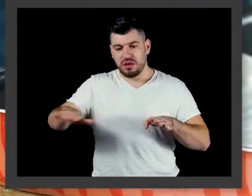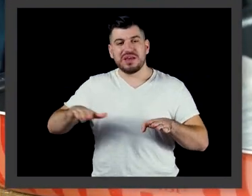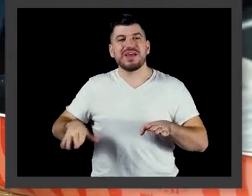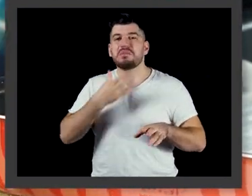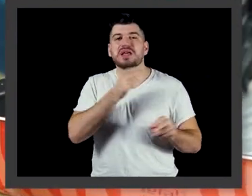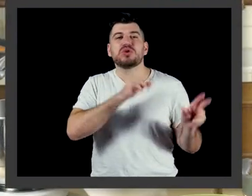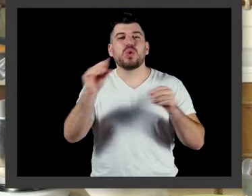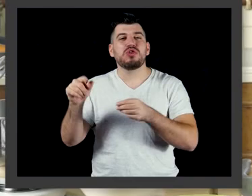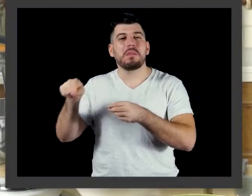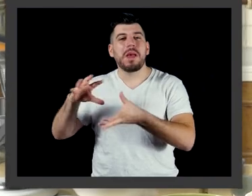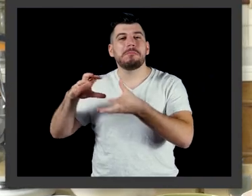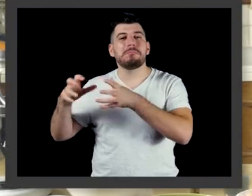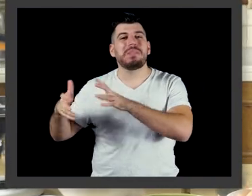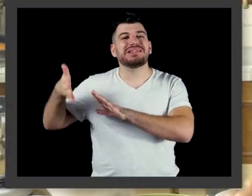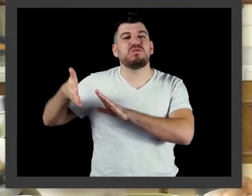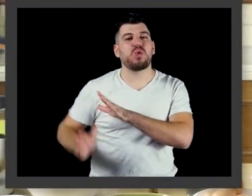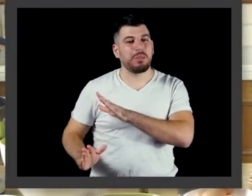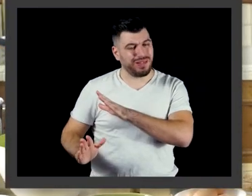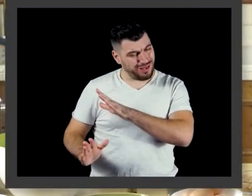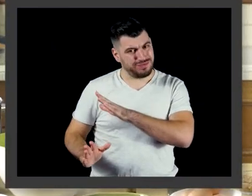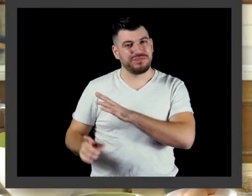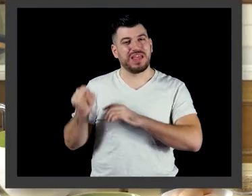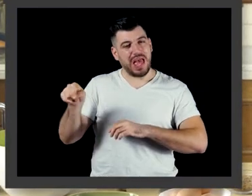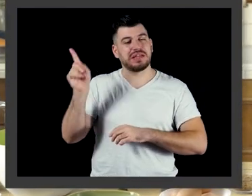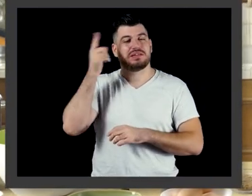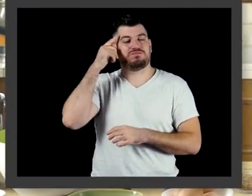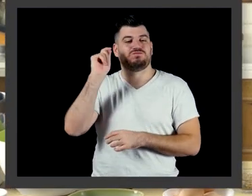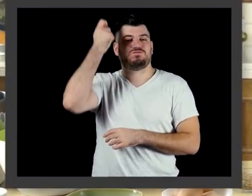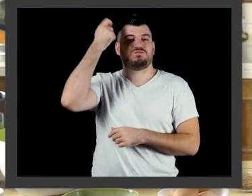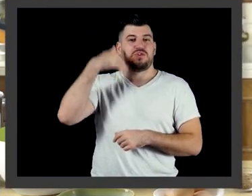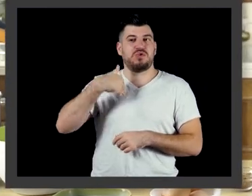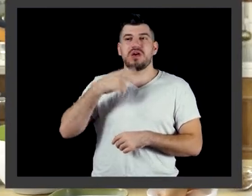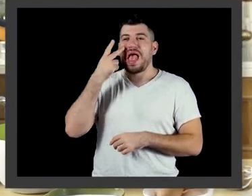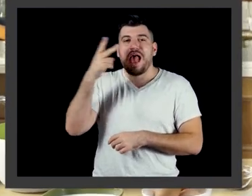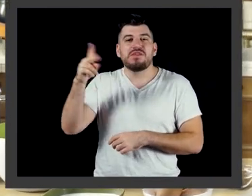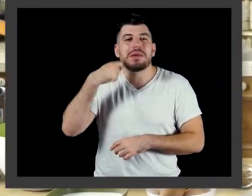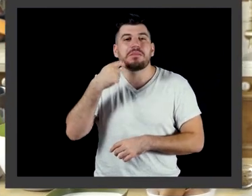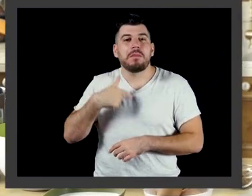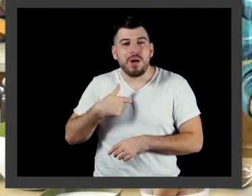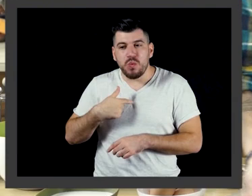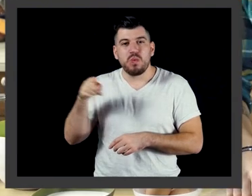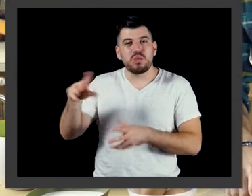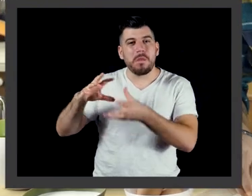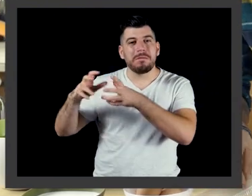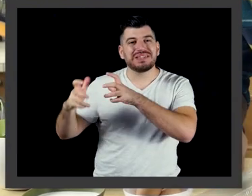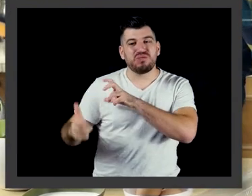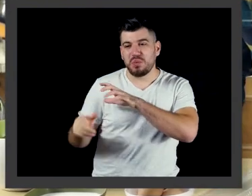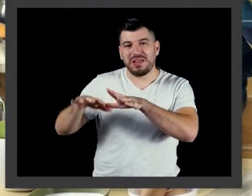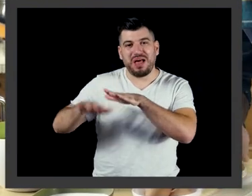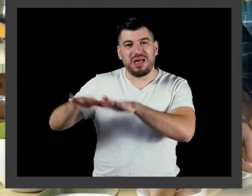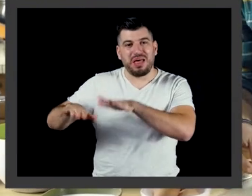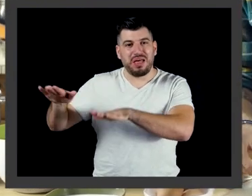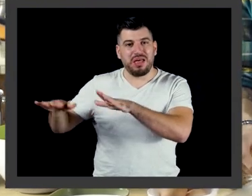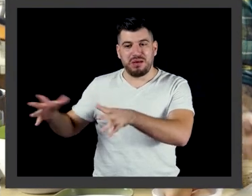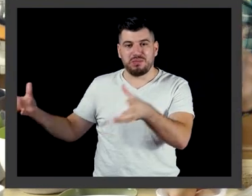πατσαβουρόπιτας. Έτσι την εμπνεύστηκα και εγώ. Τον ίδιο τρόπο ακριβώς που κάνει η πατσαβουρόπιτα η μαμά μου. Παίρνει όλα τα φύλλα, τα τυλίγει μαζί και βάζει